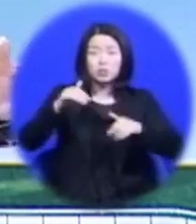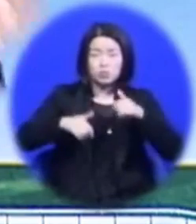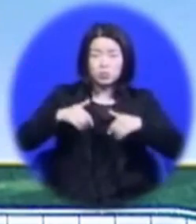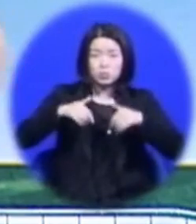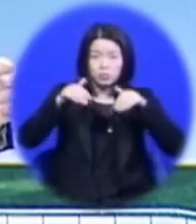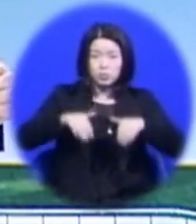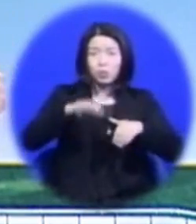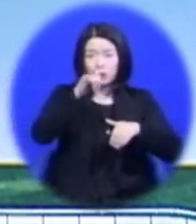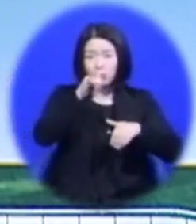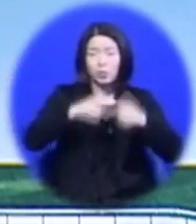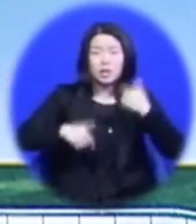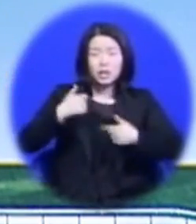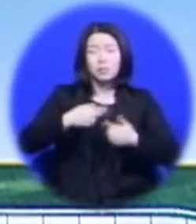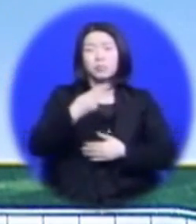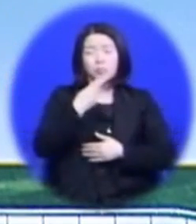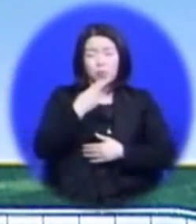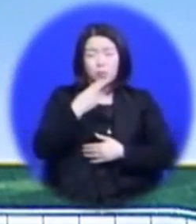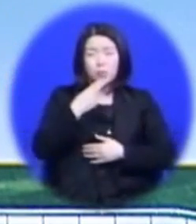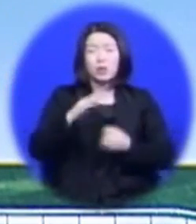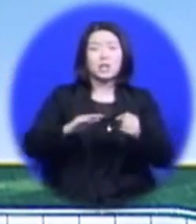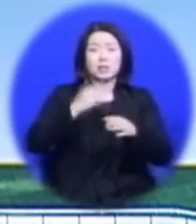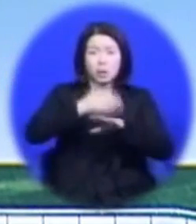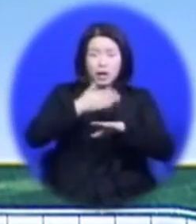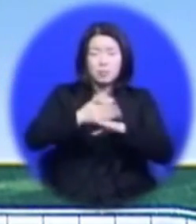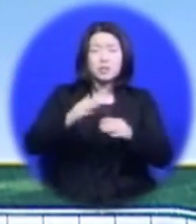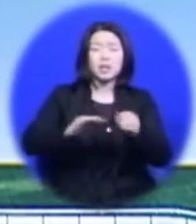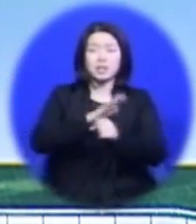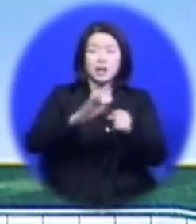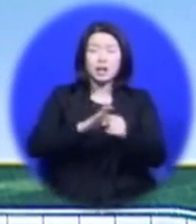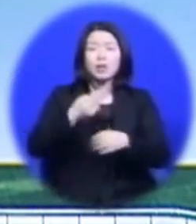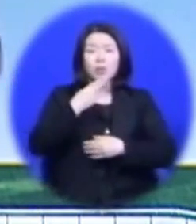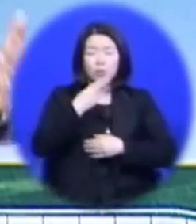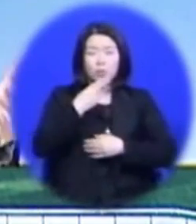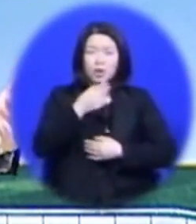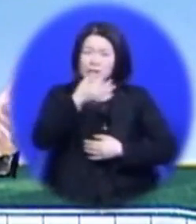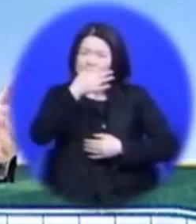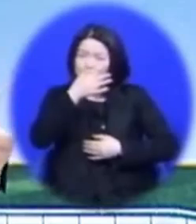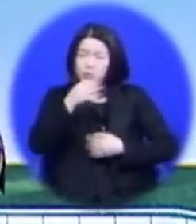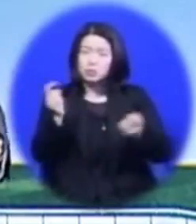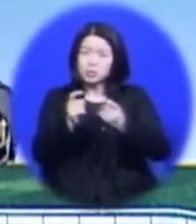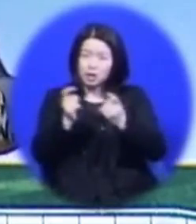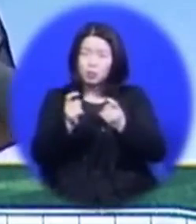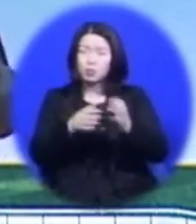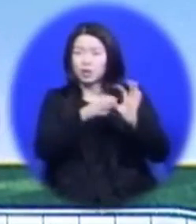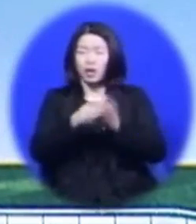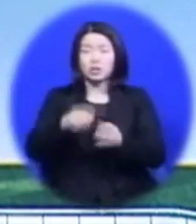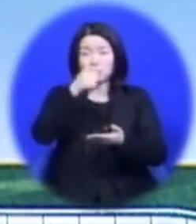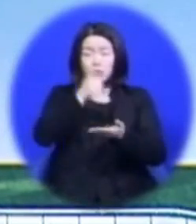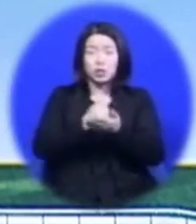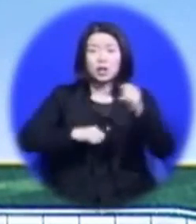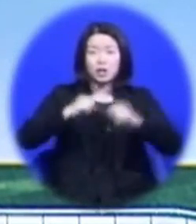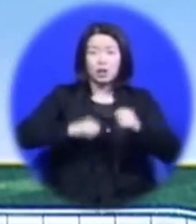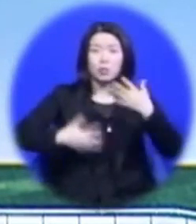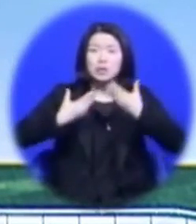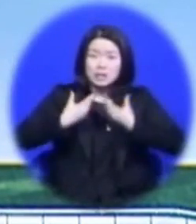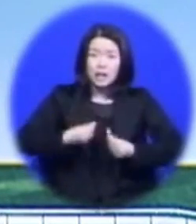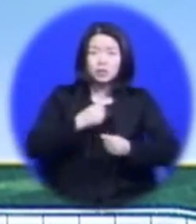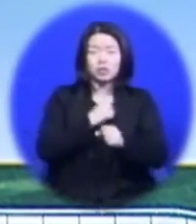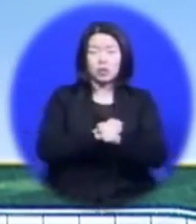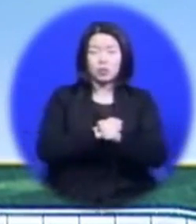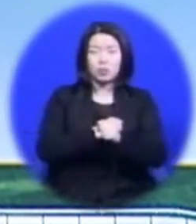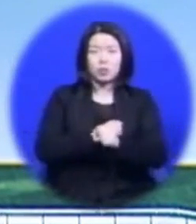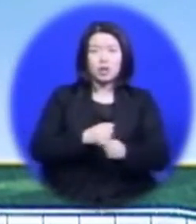없고 감사가 없고 사랑 없고 싸우고 욕심내고 계속 죄짓고 그리고 좌절하고